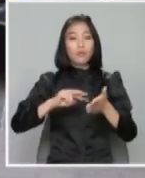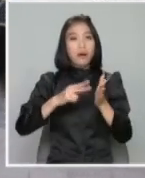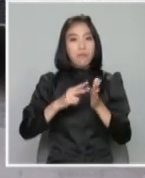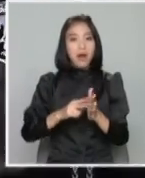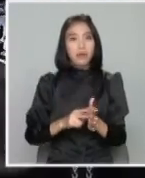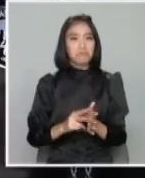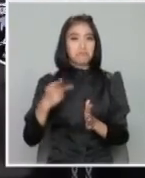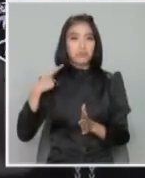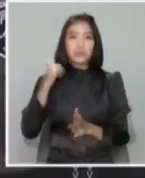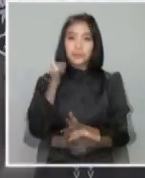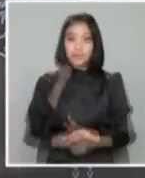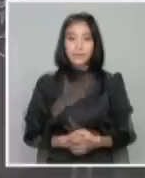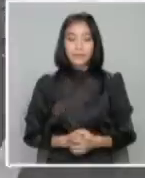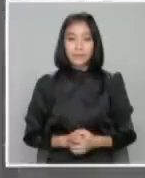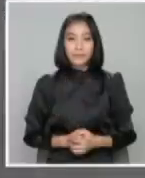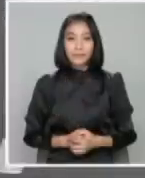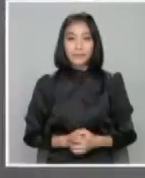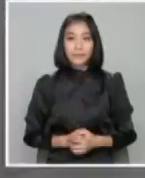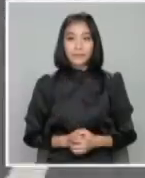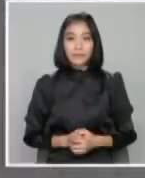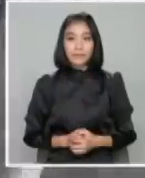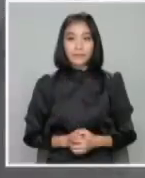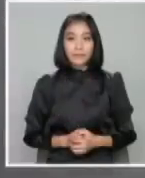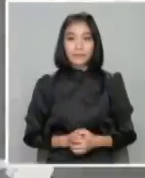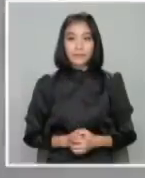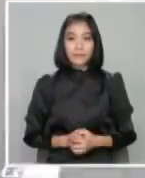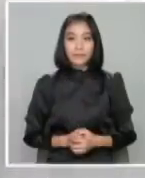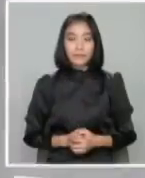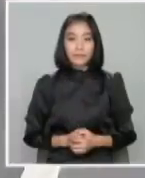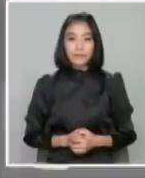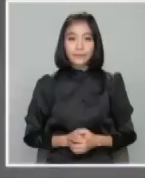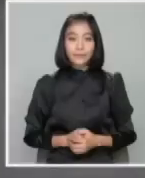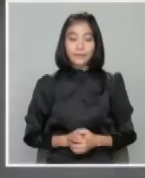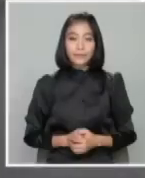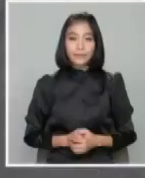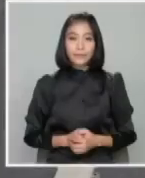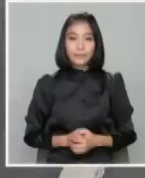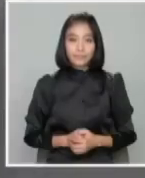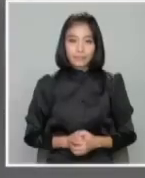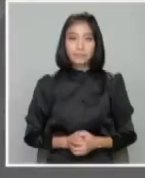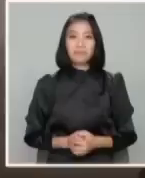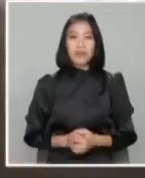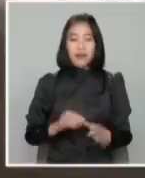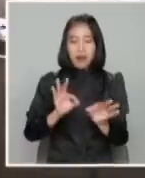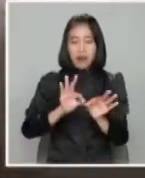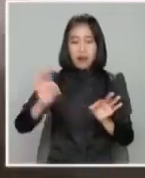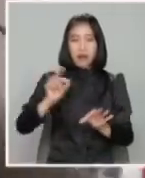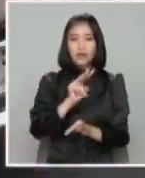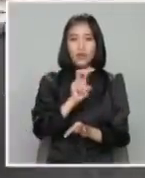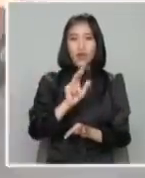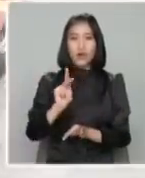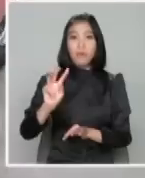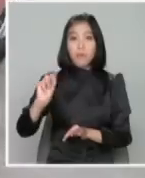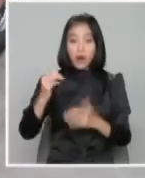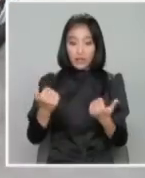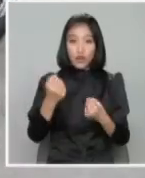เป็นเรื่องที่เราชอบอยู่แล้วครับ ว่า200กิโลเมตรที่รถโบราณทั้ง50คัน